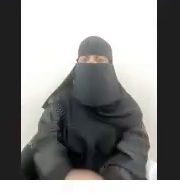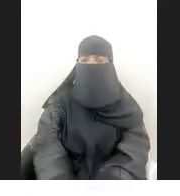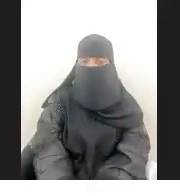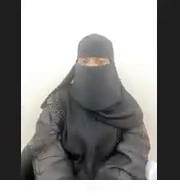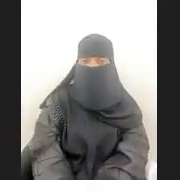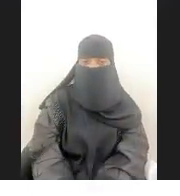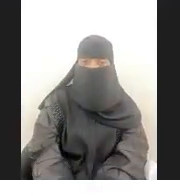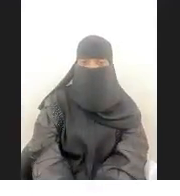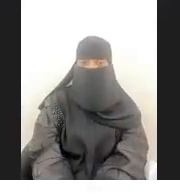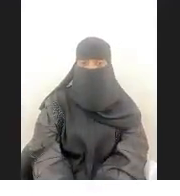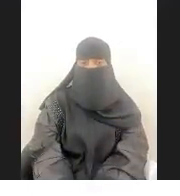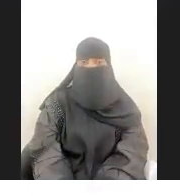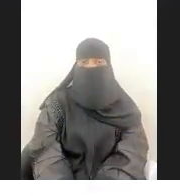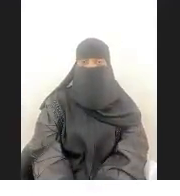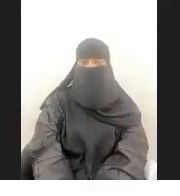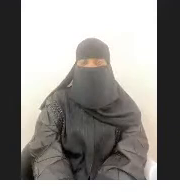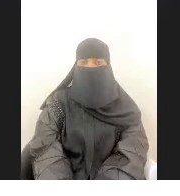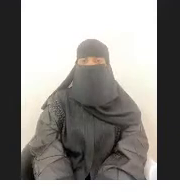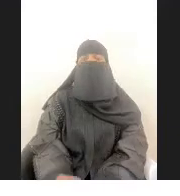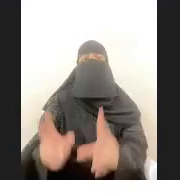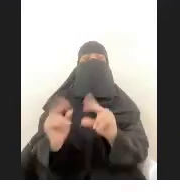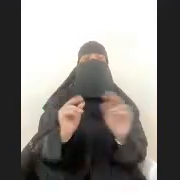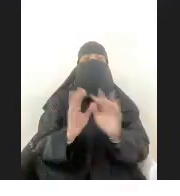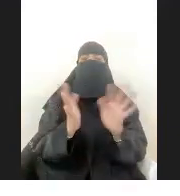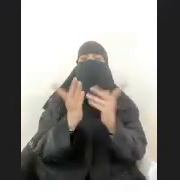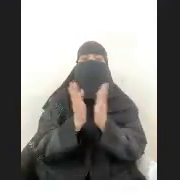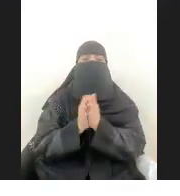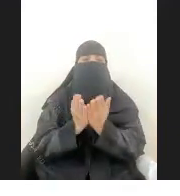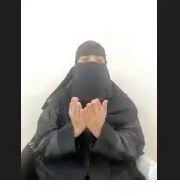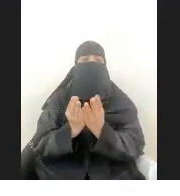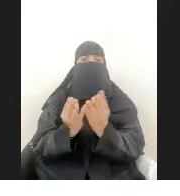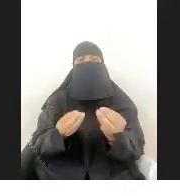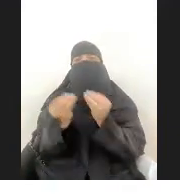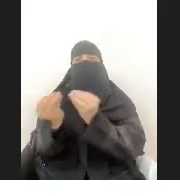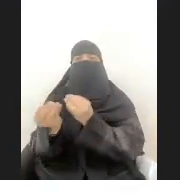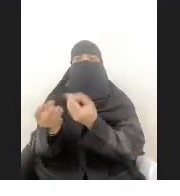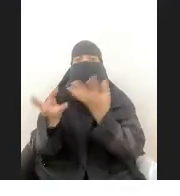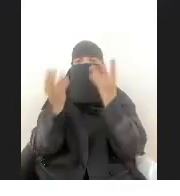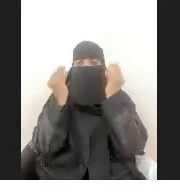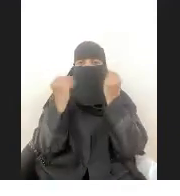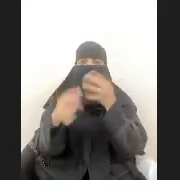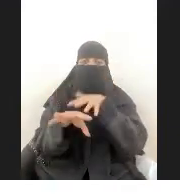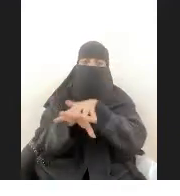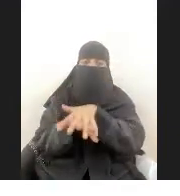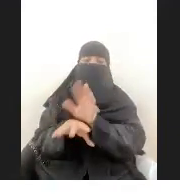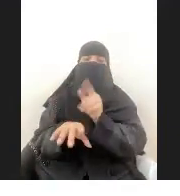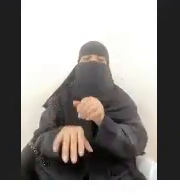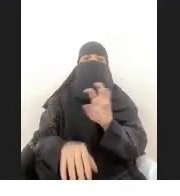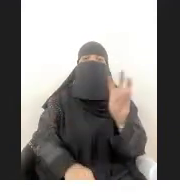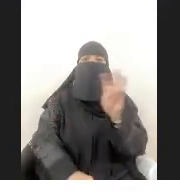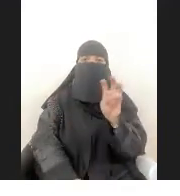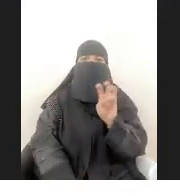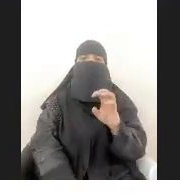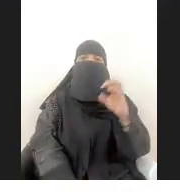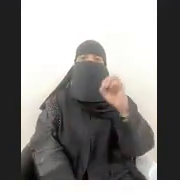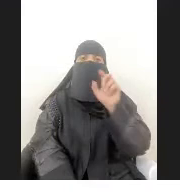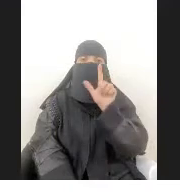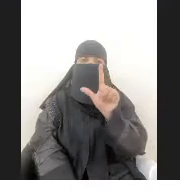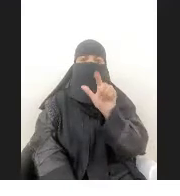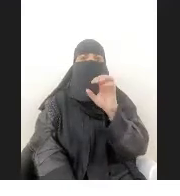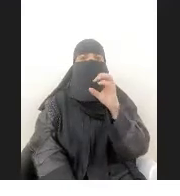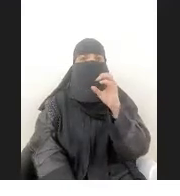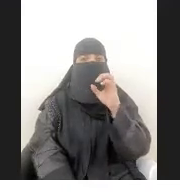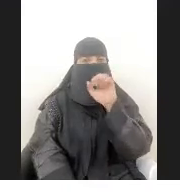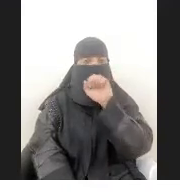لأي مادة تقدم بالتعليم المدمج. الآن في شركة OLC وهي من